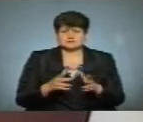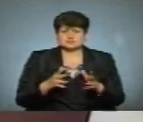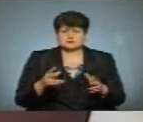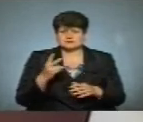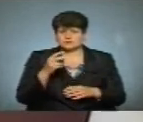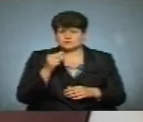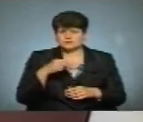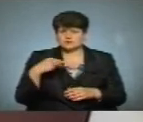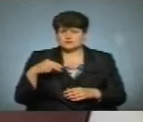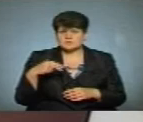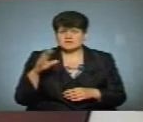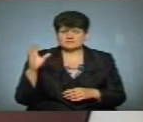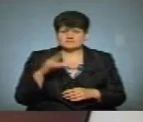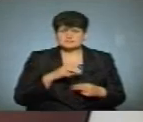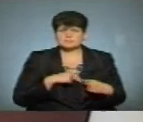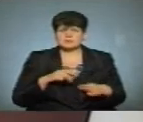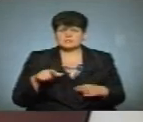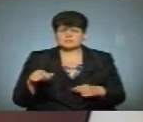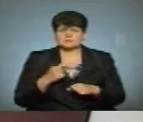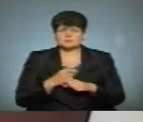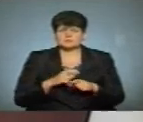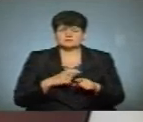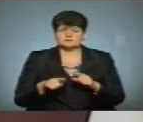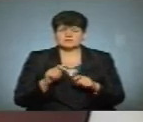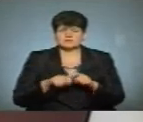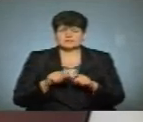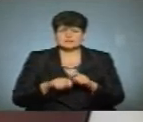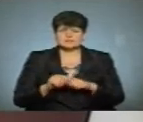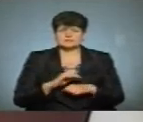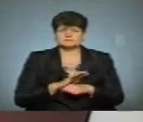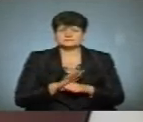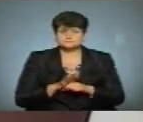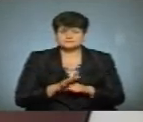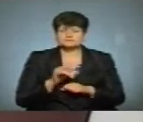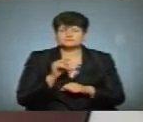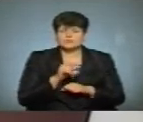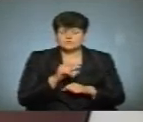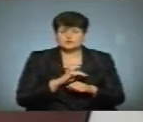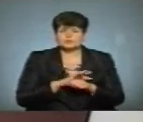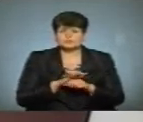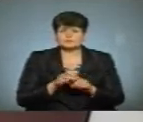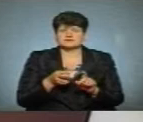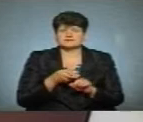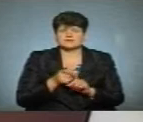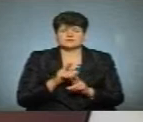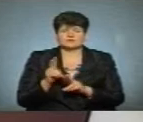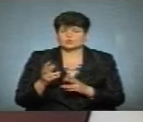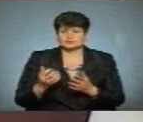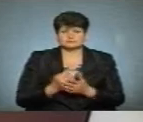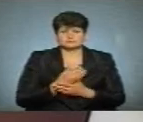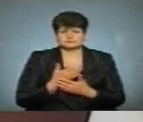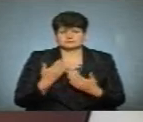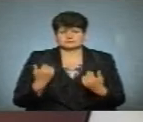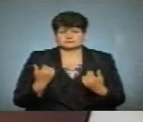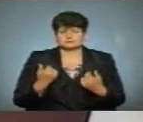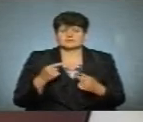двомісячної перерви. Усім працівникам зробили експрес-тести на COVID-19, тоді коронавірусної інфекції ні в кого не виявили.